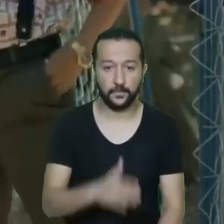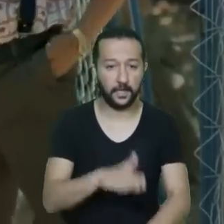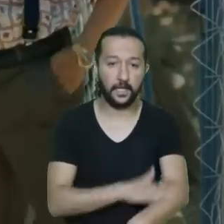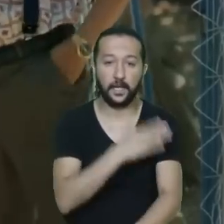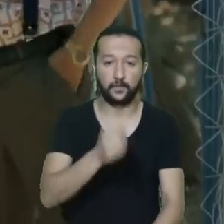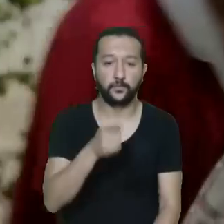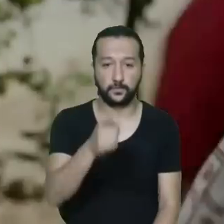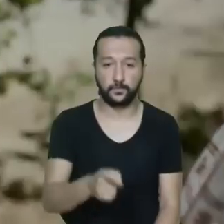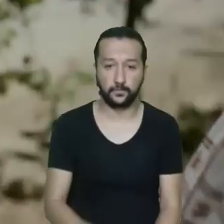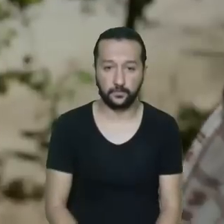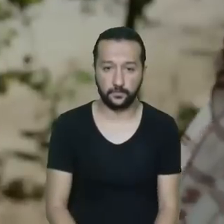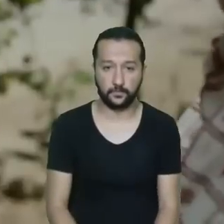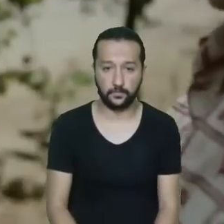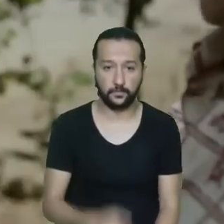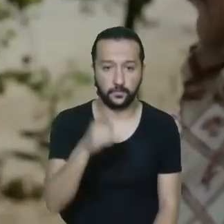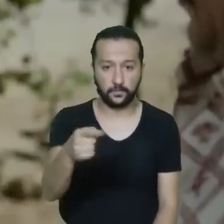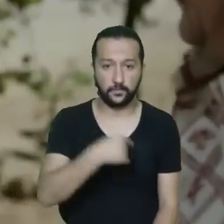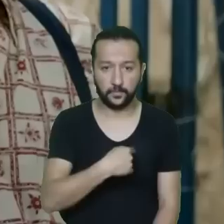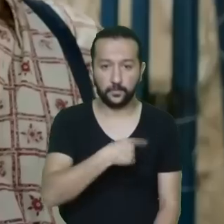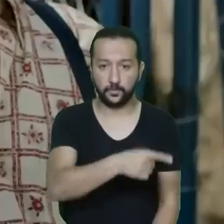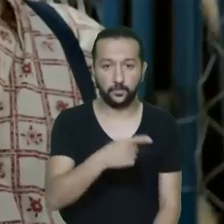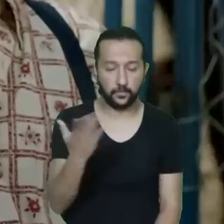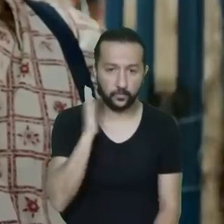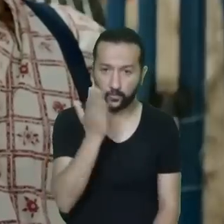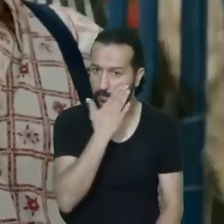Helal olsun. Ulan sen bize yüz